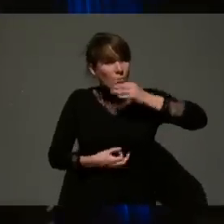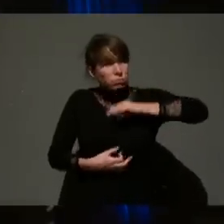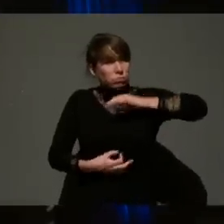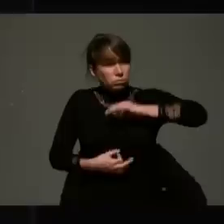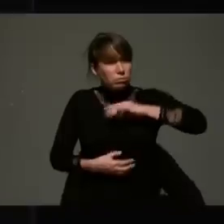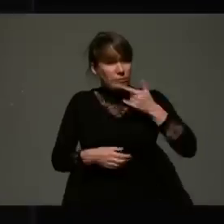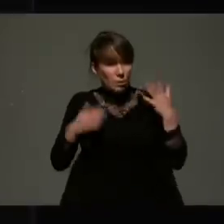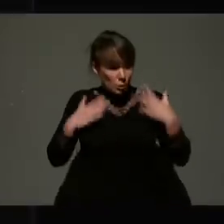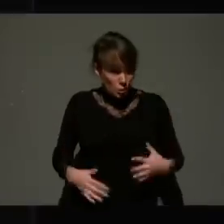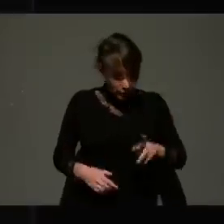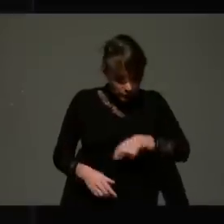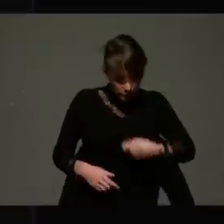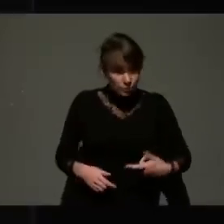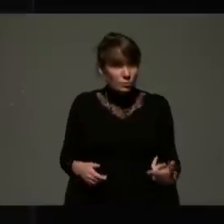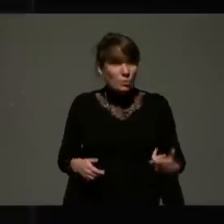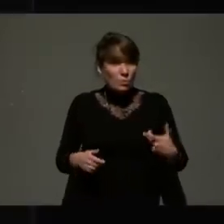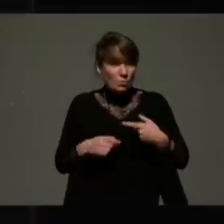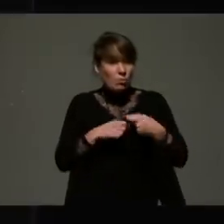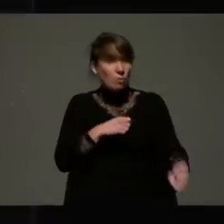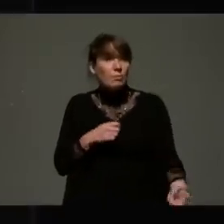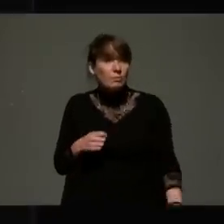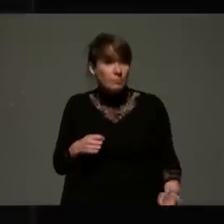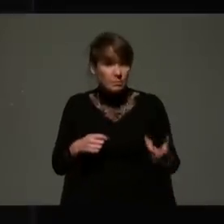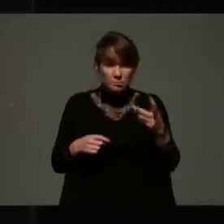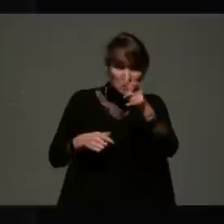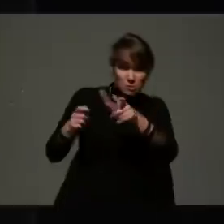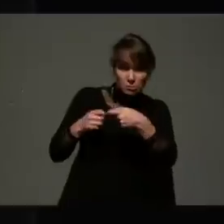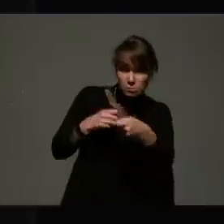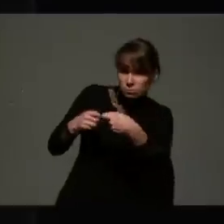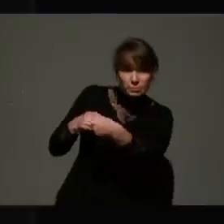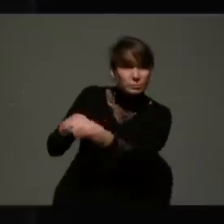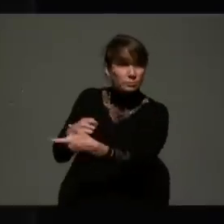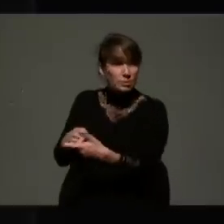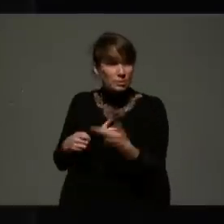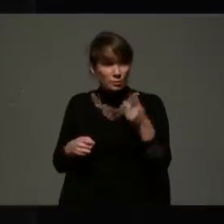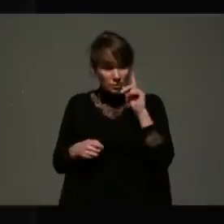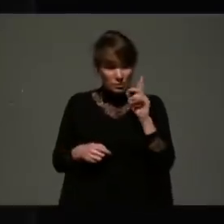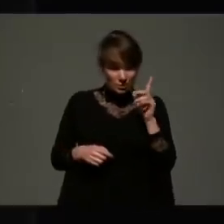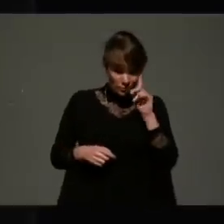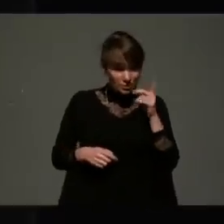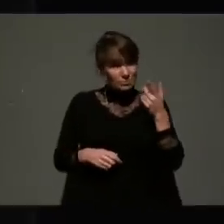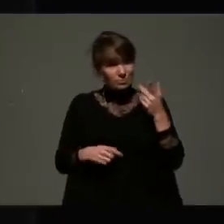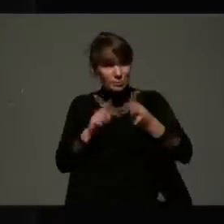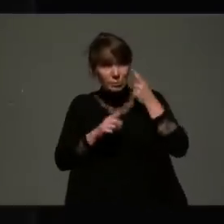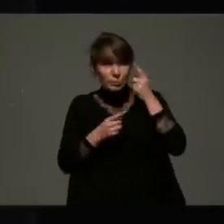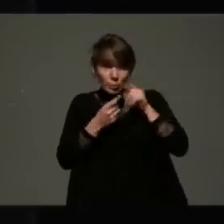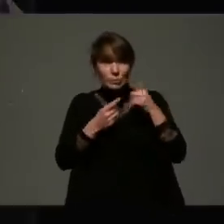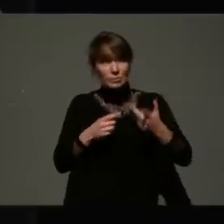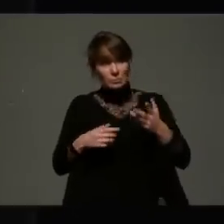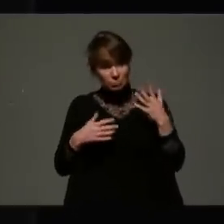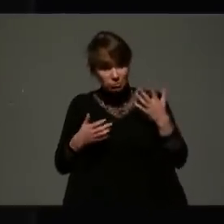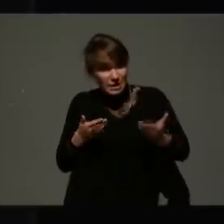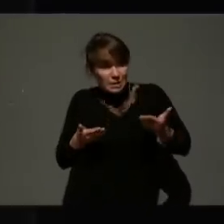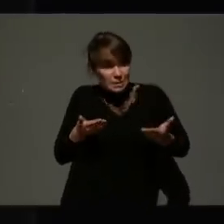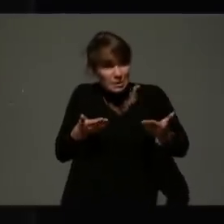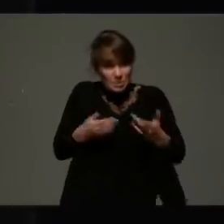la physiologie et de l'adaptation du sujet, mais qu'on essaye de rééquilibrer coûte que coûte par des médicaments, par des injections, par tout